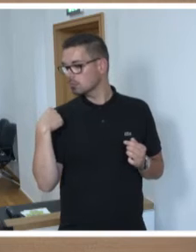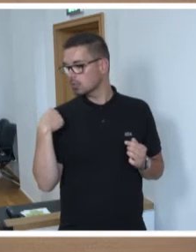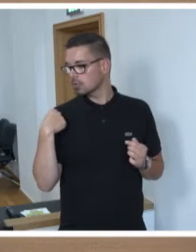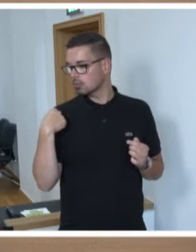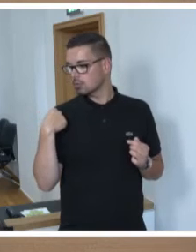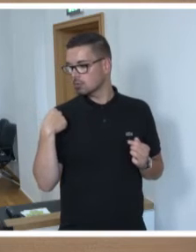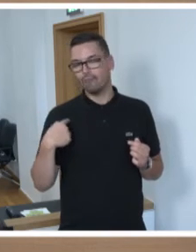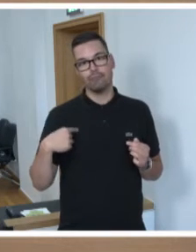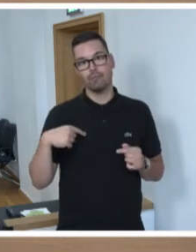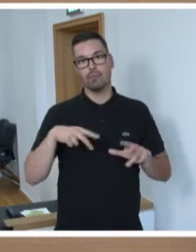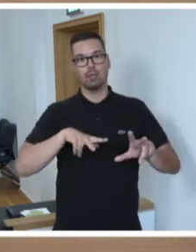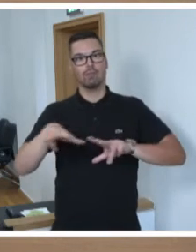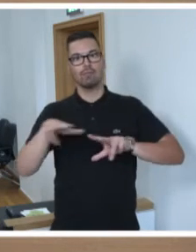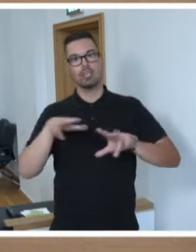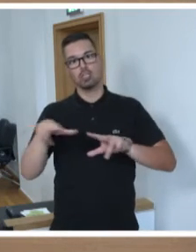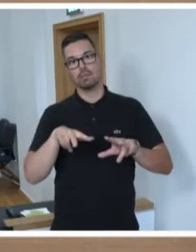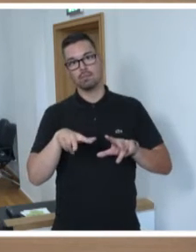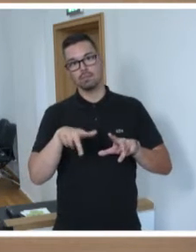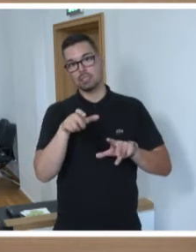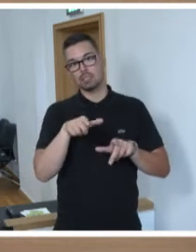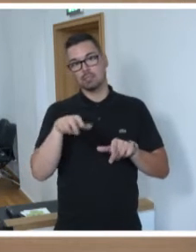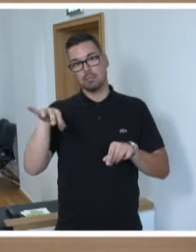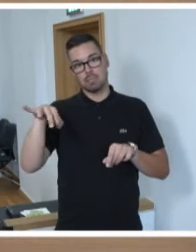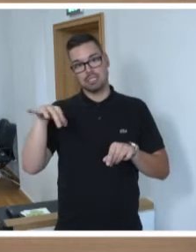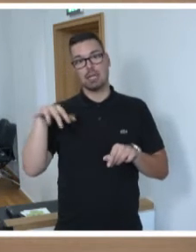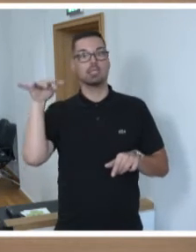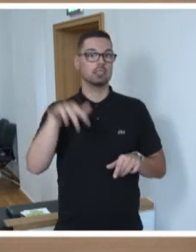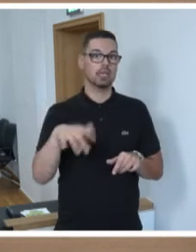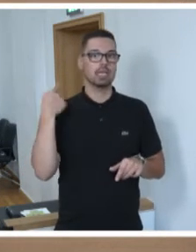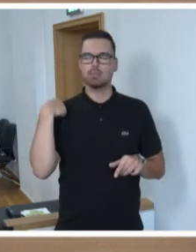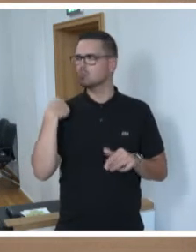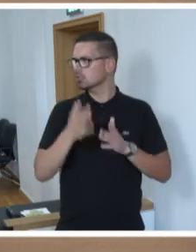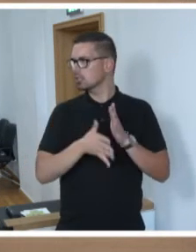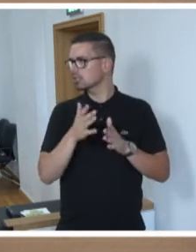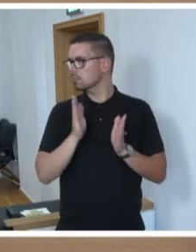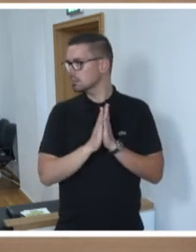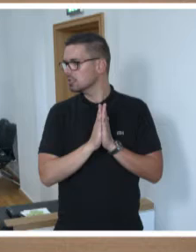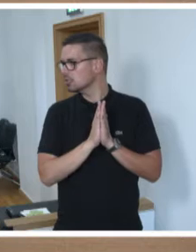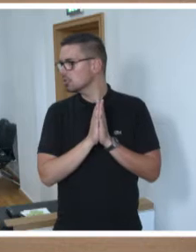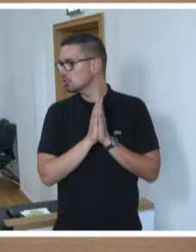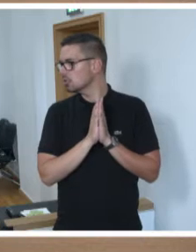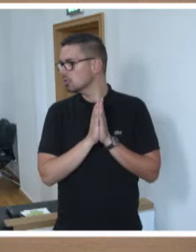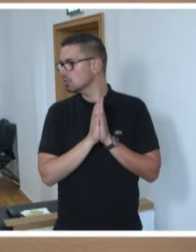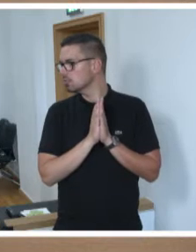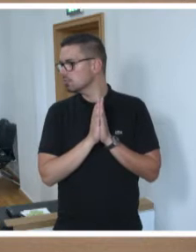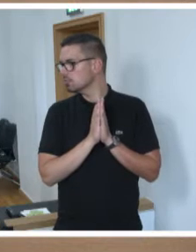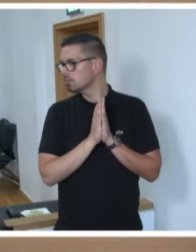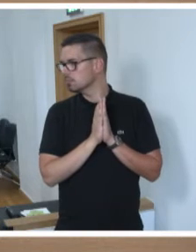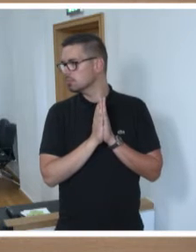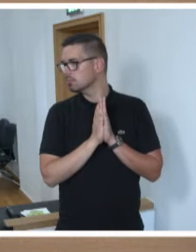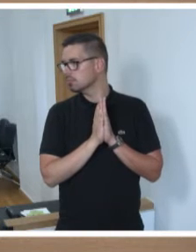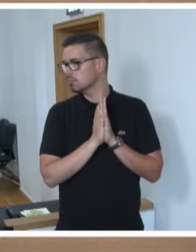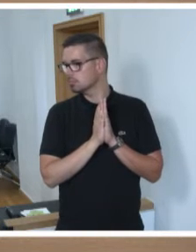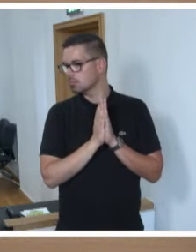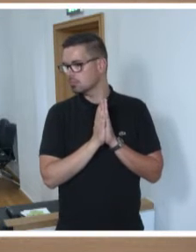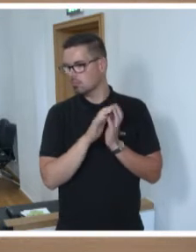hat, die zweite Quelle, wie er eben gesagt hat, bitte? Ah, das haben Sie verpasst, Frau